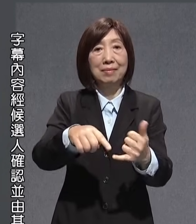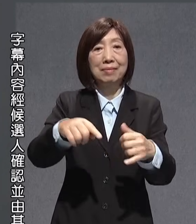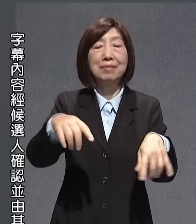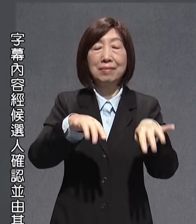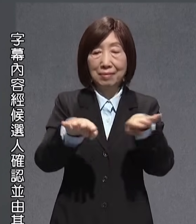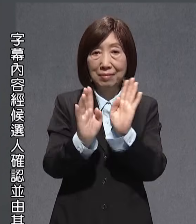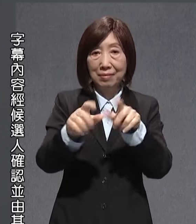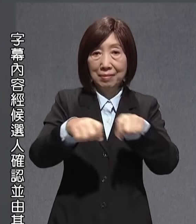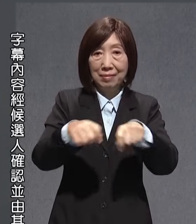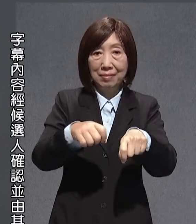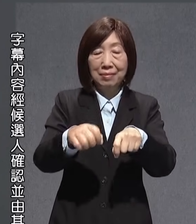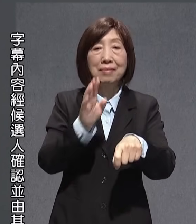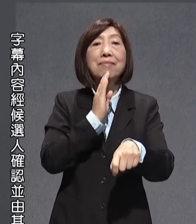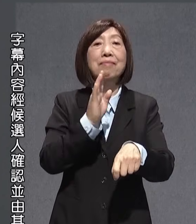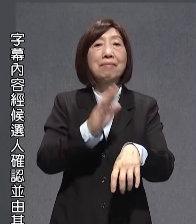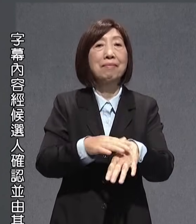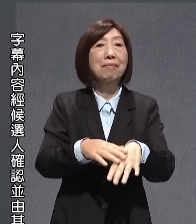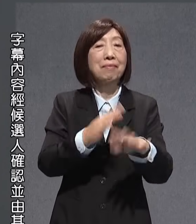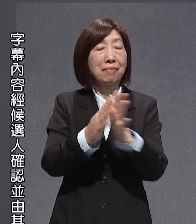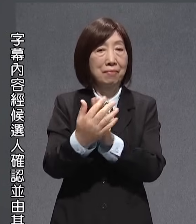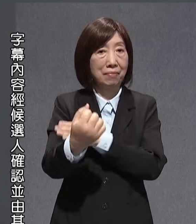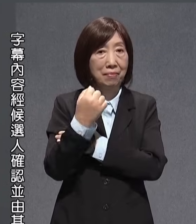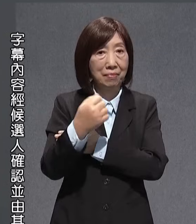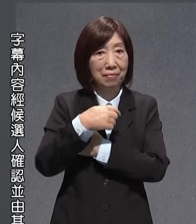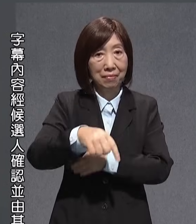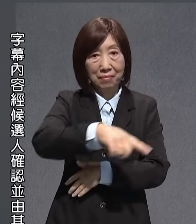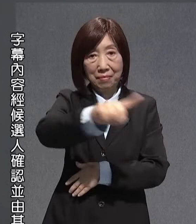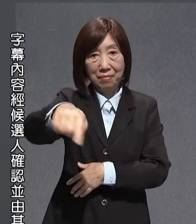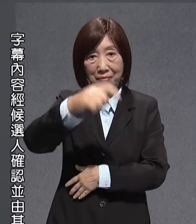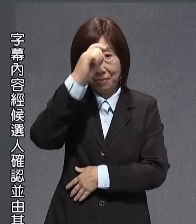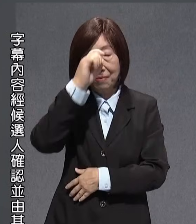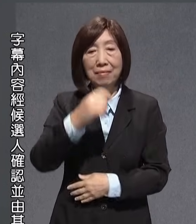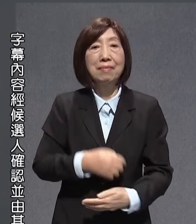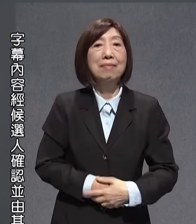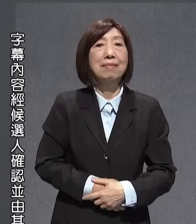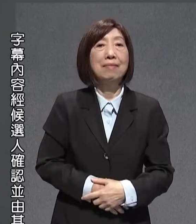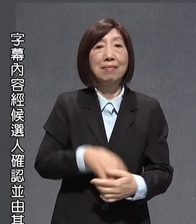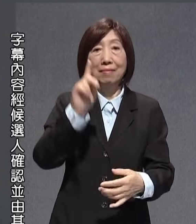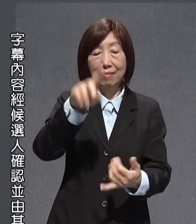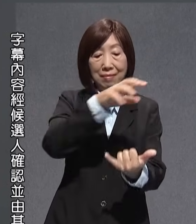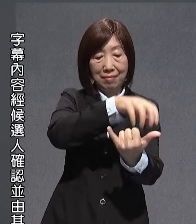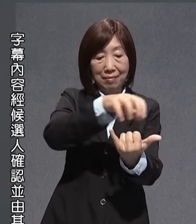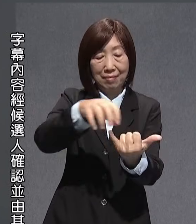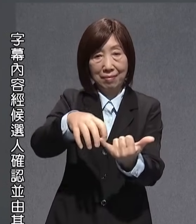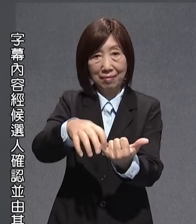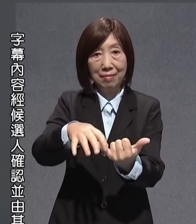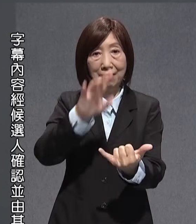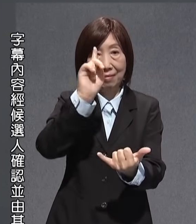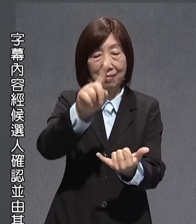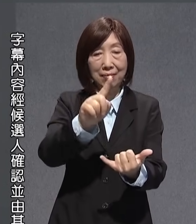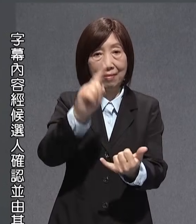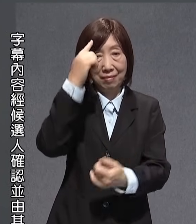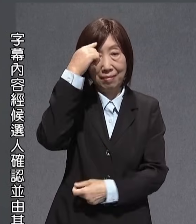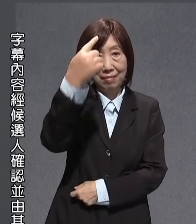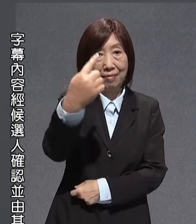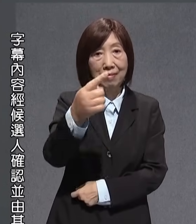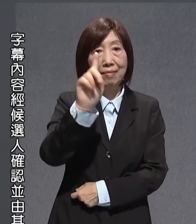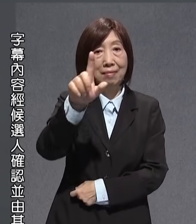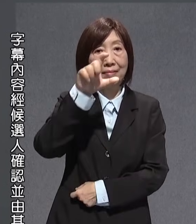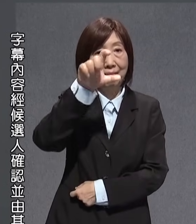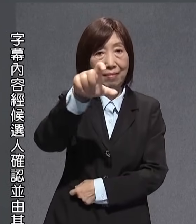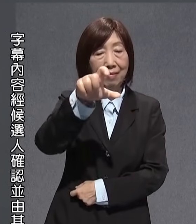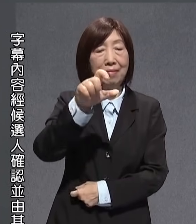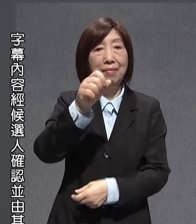唱土地歌，拼咱的希望。一个县市一个字，一天一句标